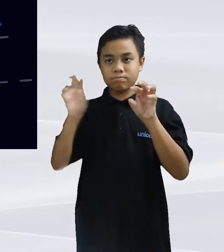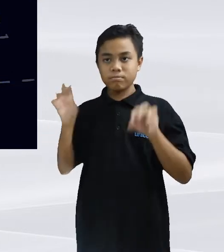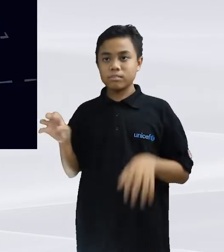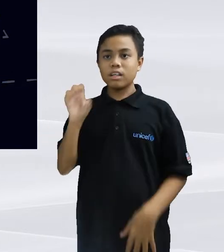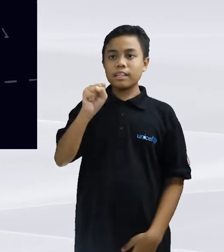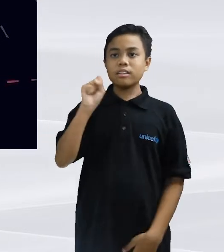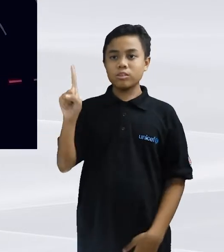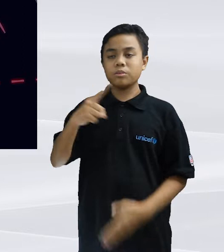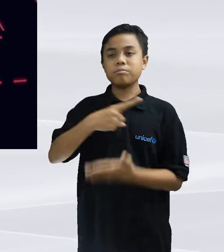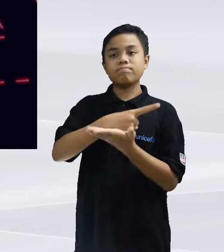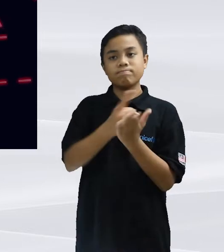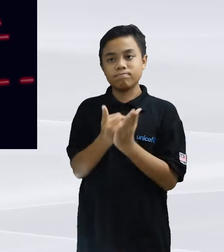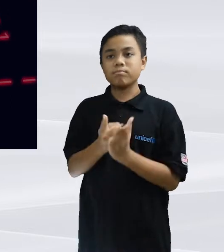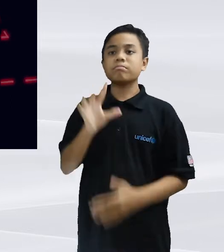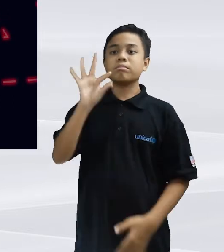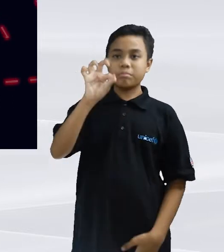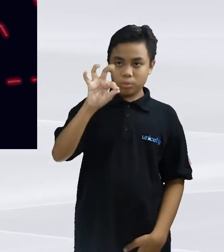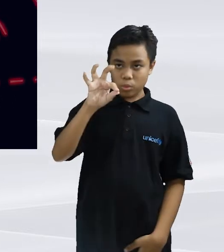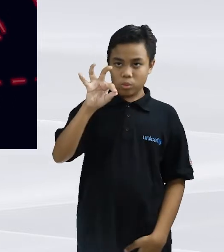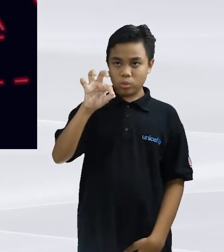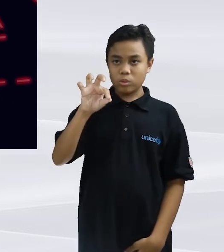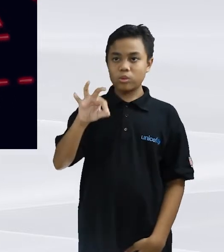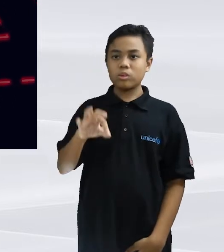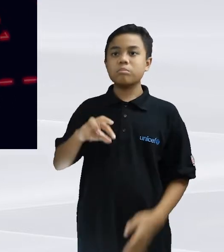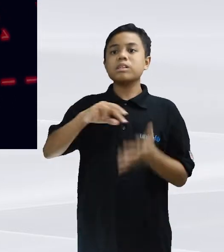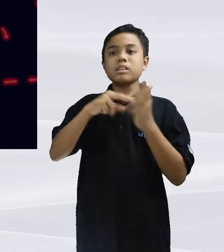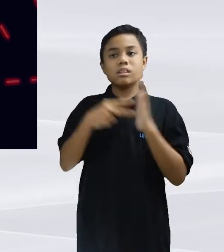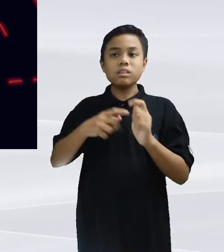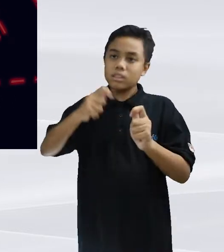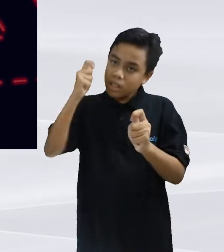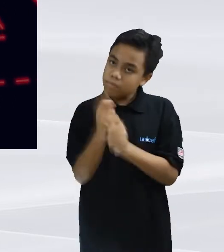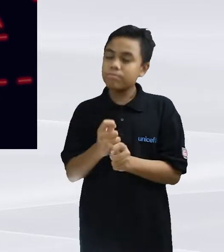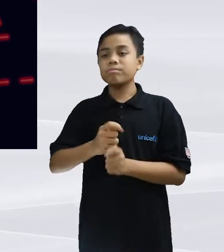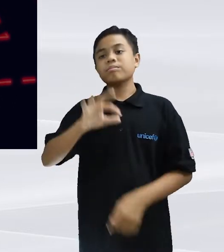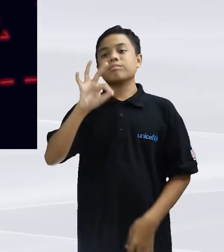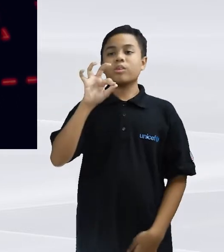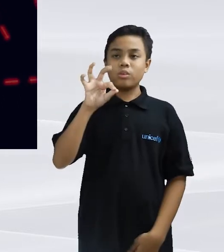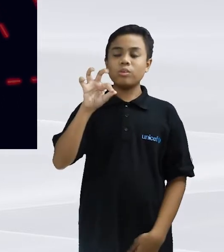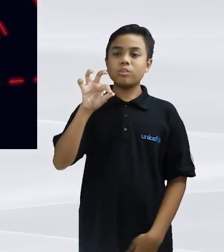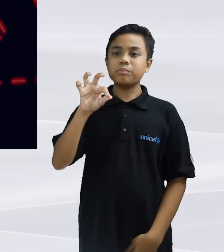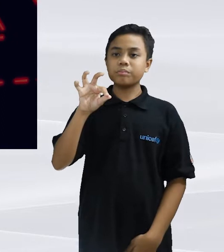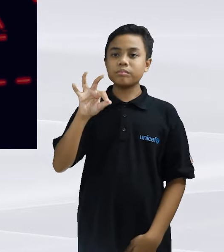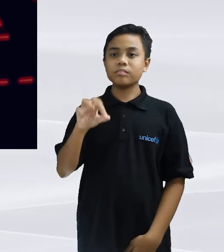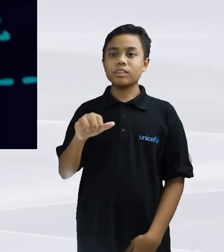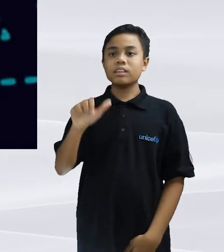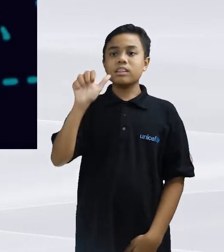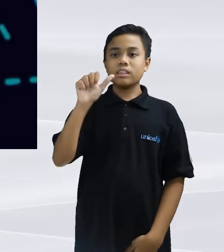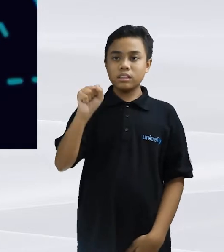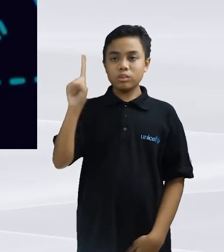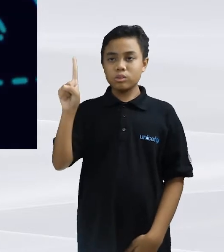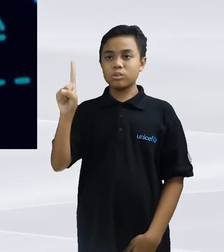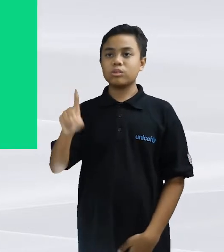servo S1 position ke 90 degrees. Ini bermaksud tetapkan servo motor S1 ke